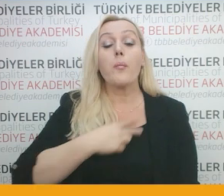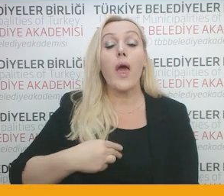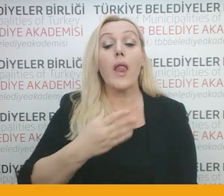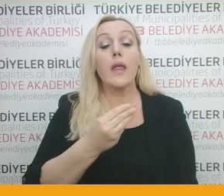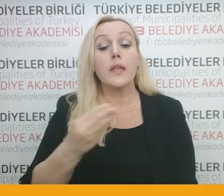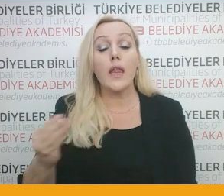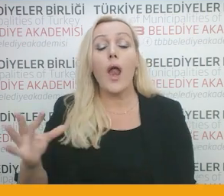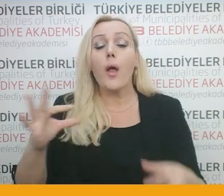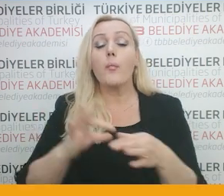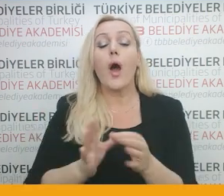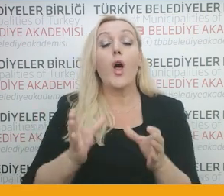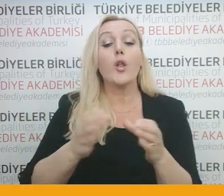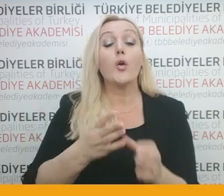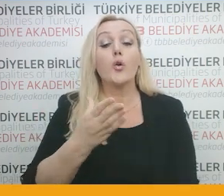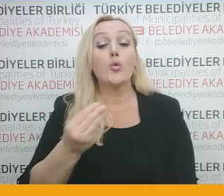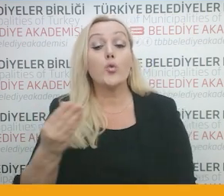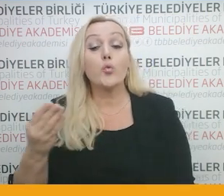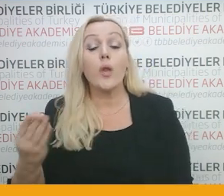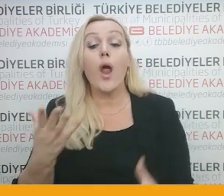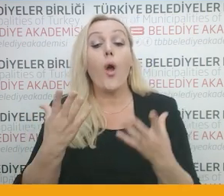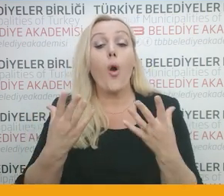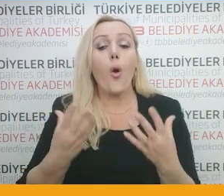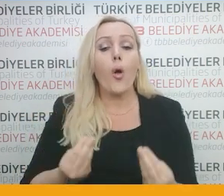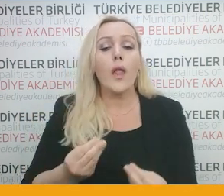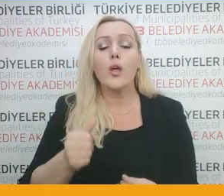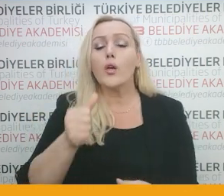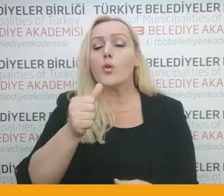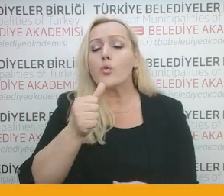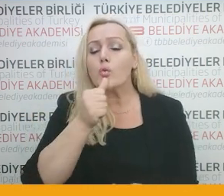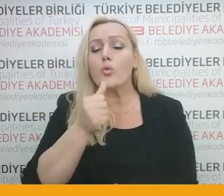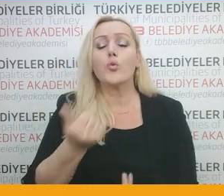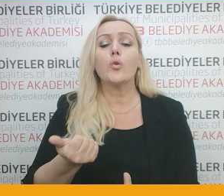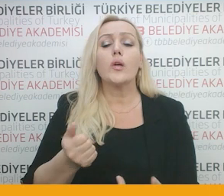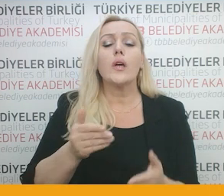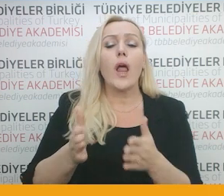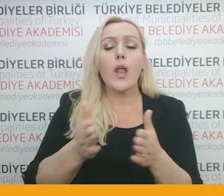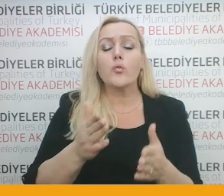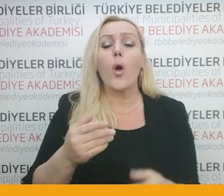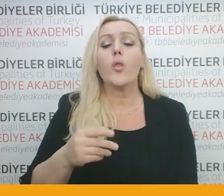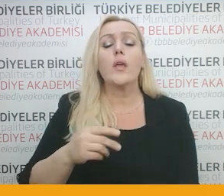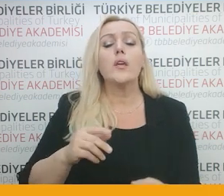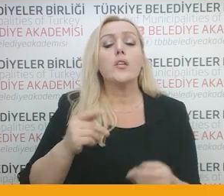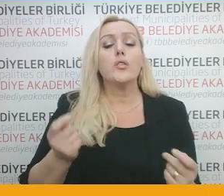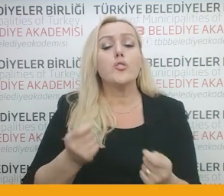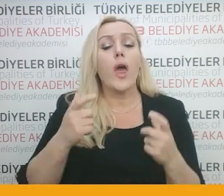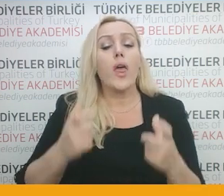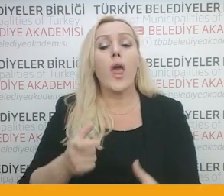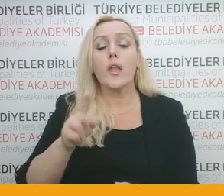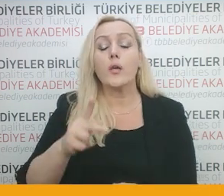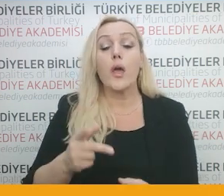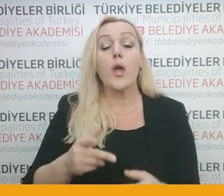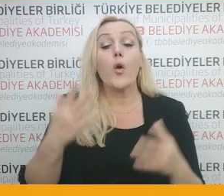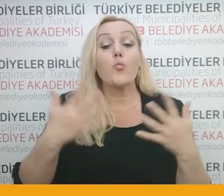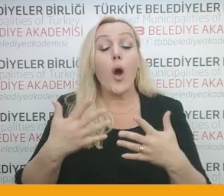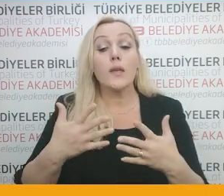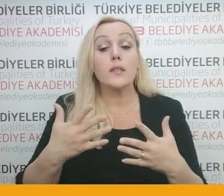idare olarak belediyenin kurumları da, su kanalizasyon idareleri de, hepsi mahalli idare, bütçe ve muhasebe